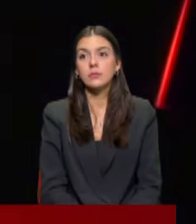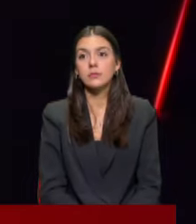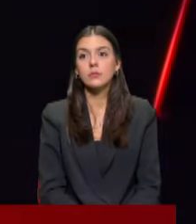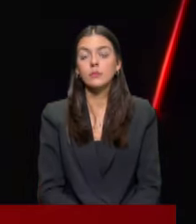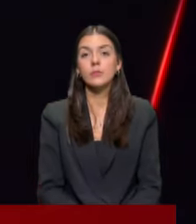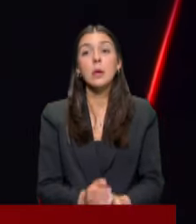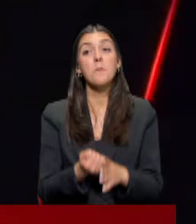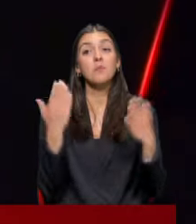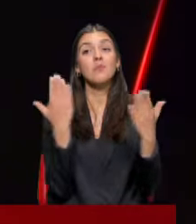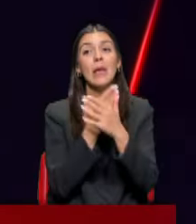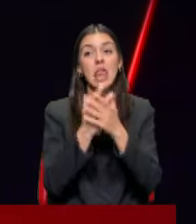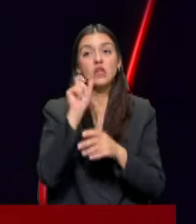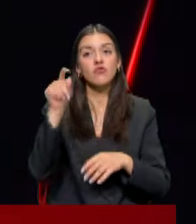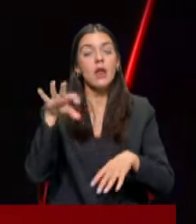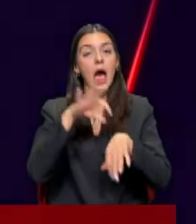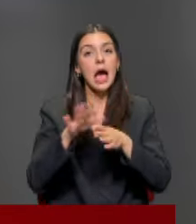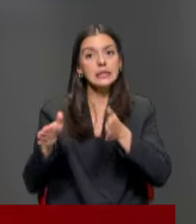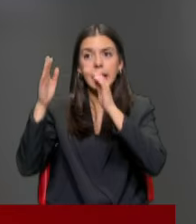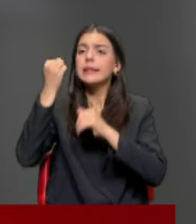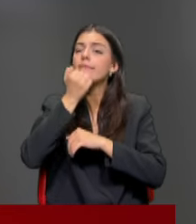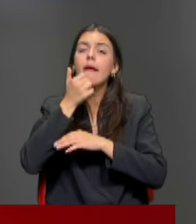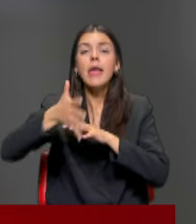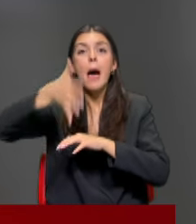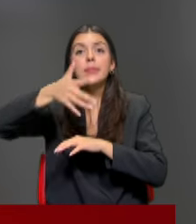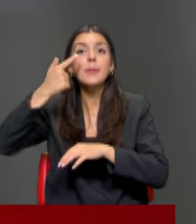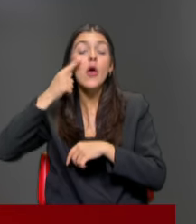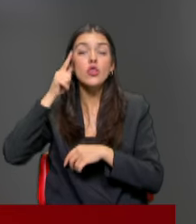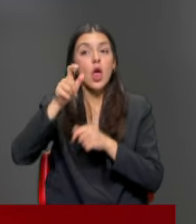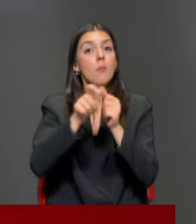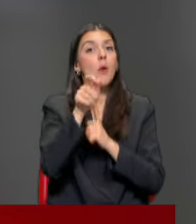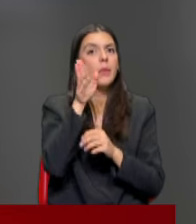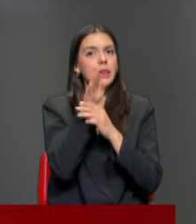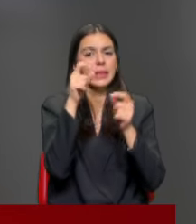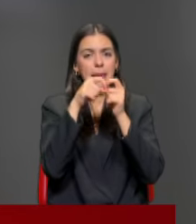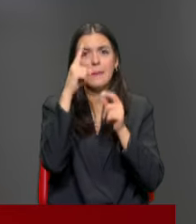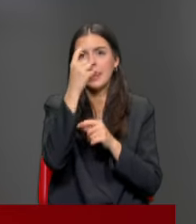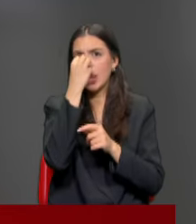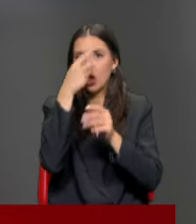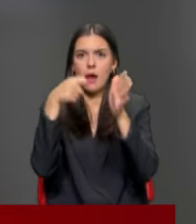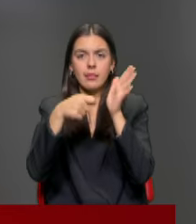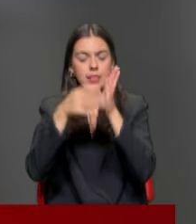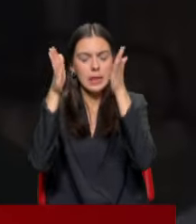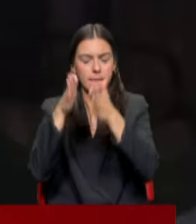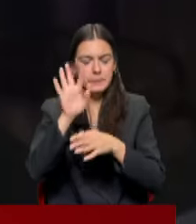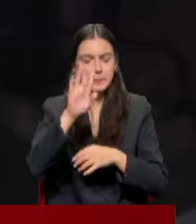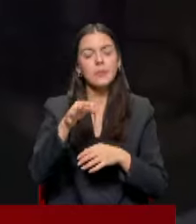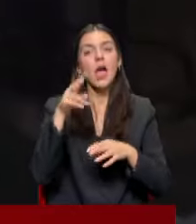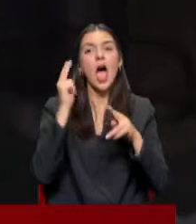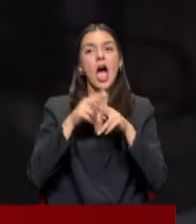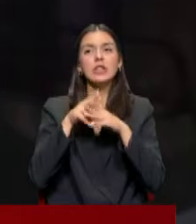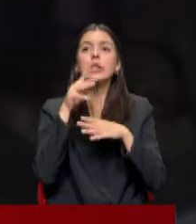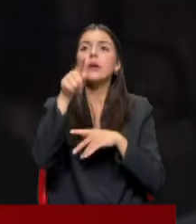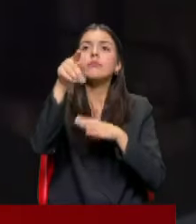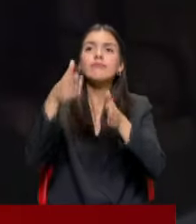yani. Kahramanmaraş'taki şehir hastanesinin ek binasına pompalı tüfekle girdi Birgül K. İddiaya göre acil servisin girişindeki metal